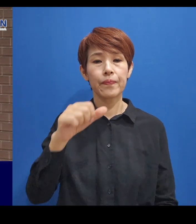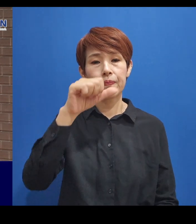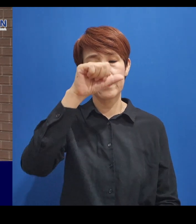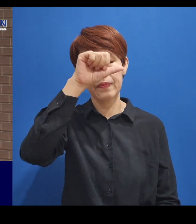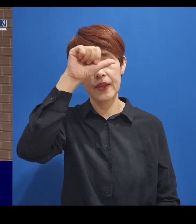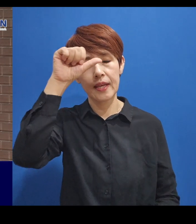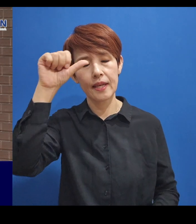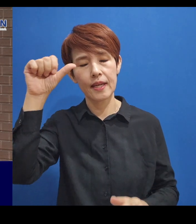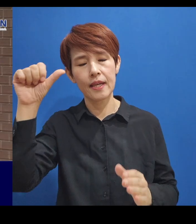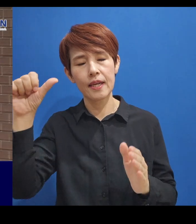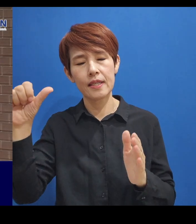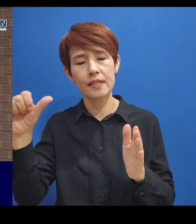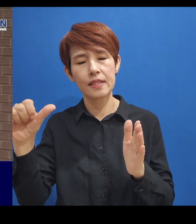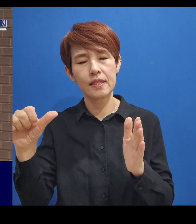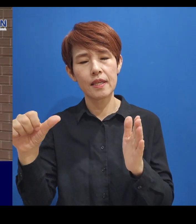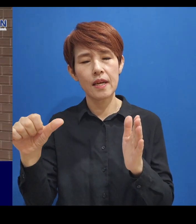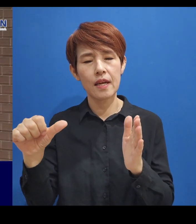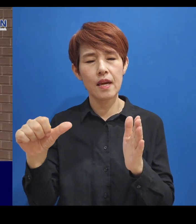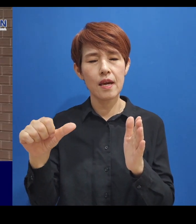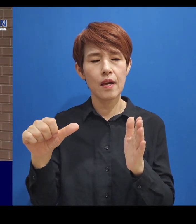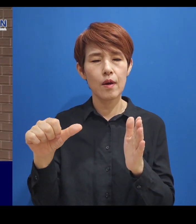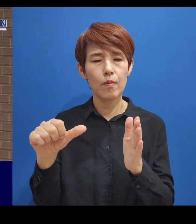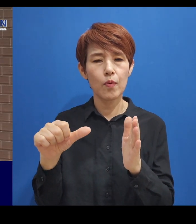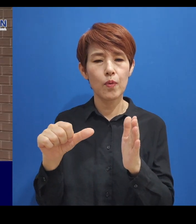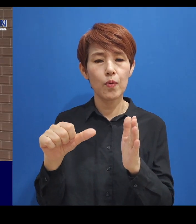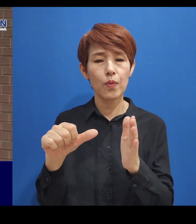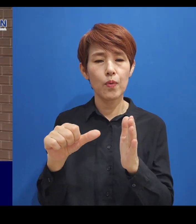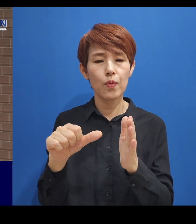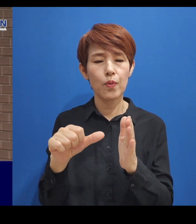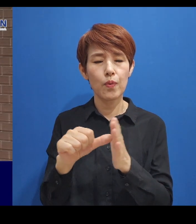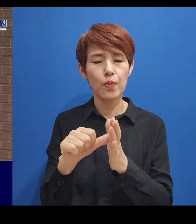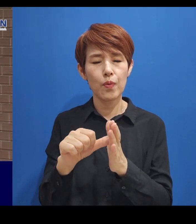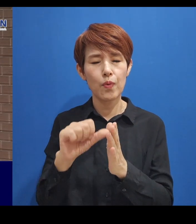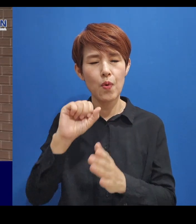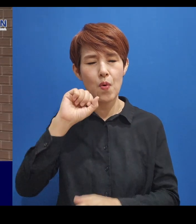위로받고 이 생의